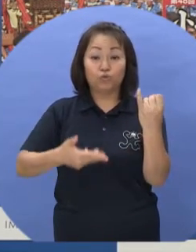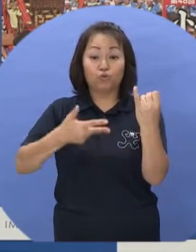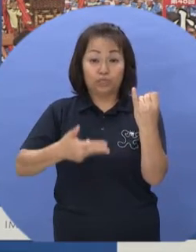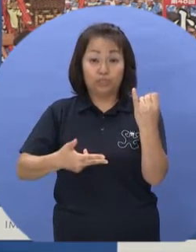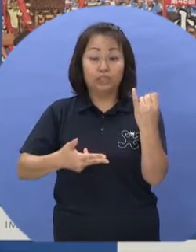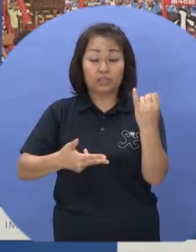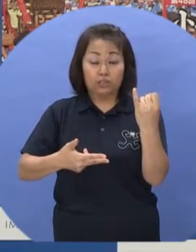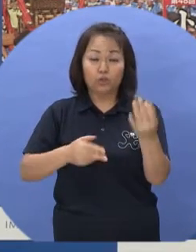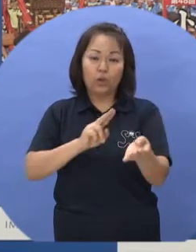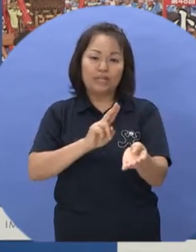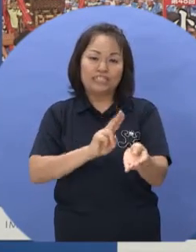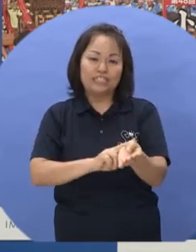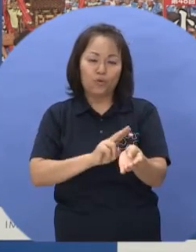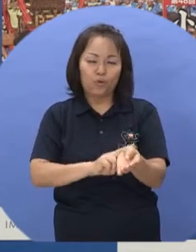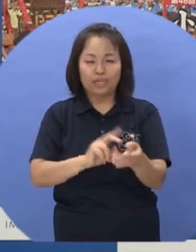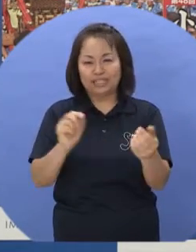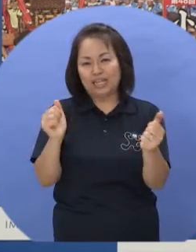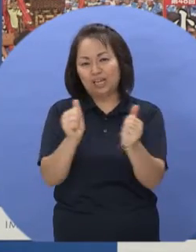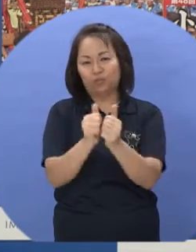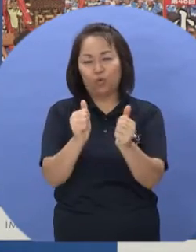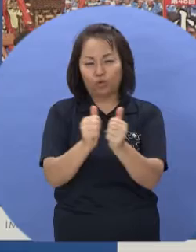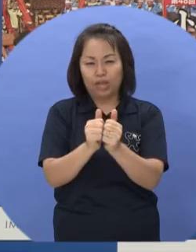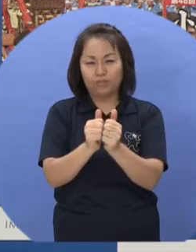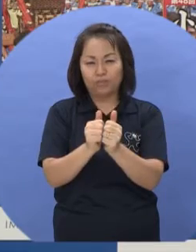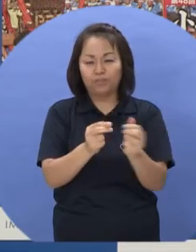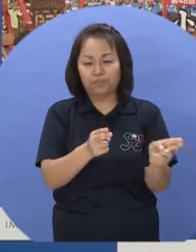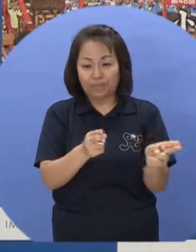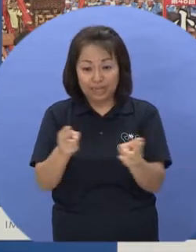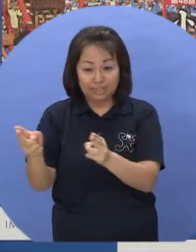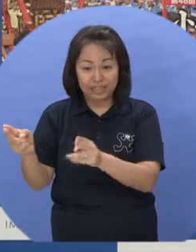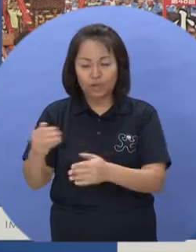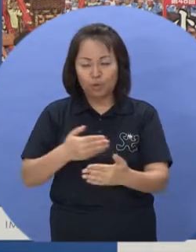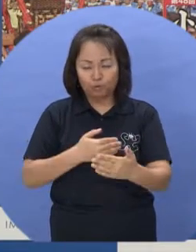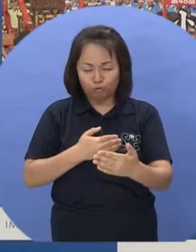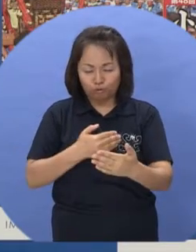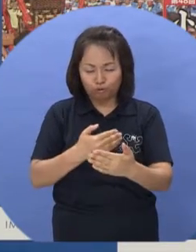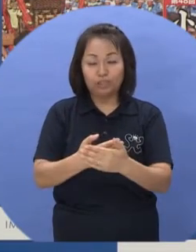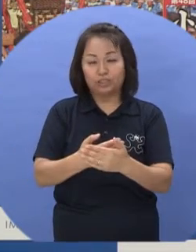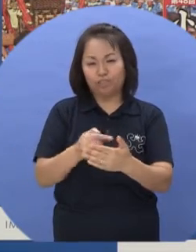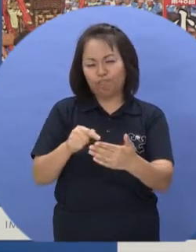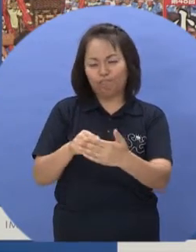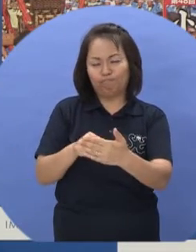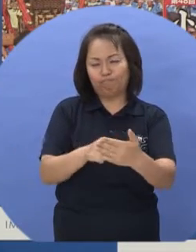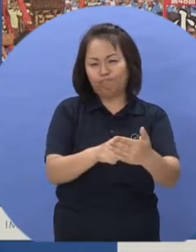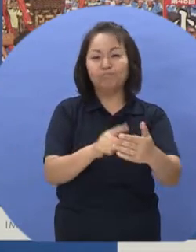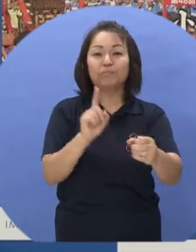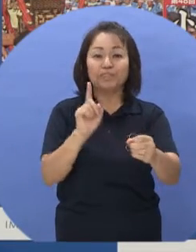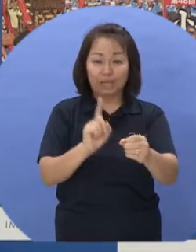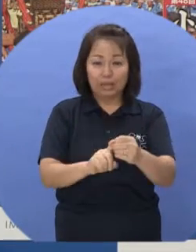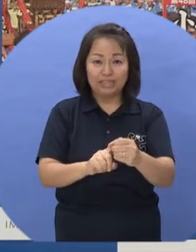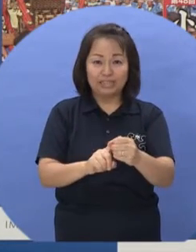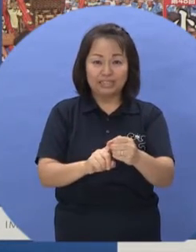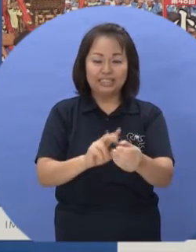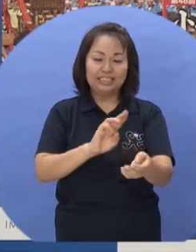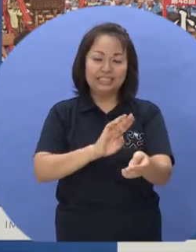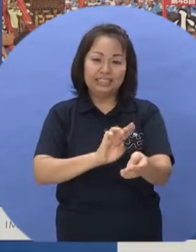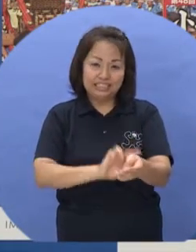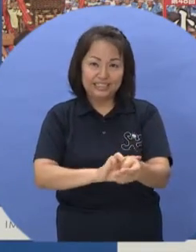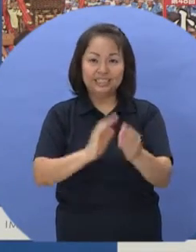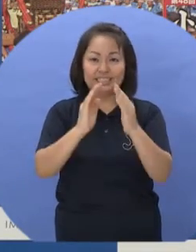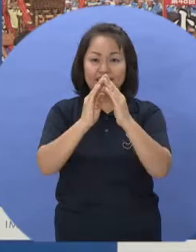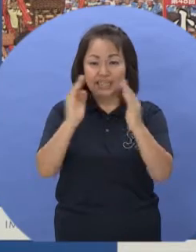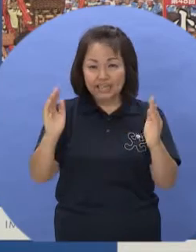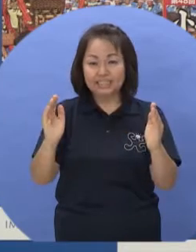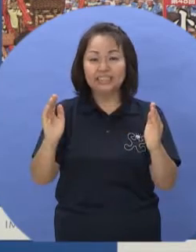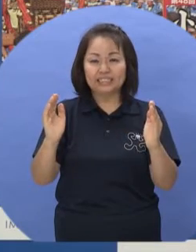的な相談体制の充実というものを図ろうということで、射水医師会さんに協力